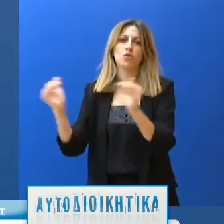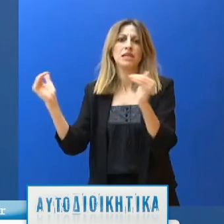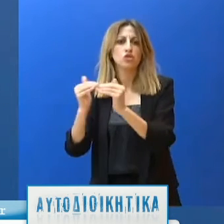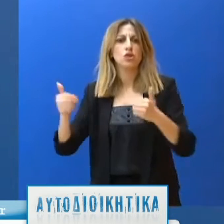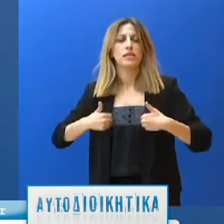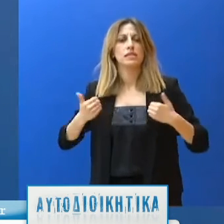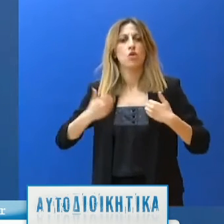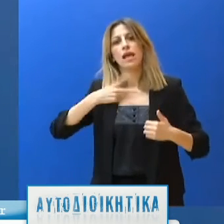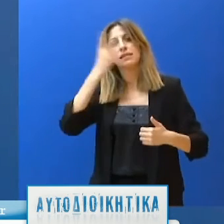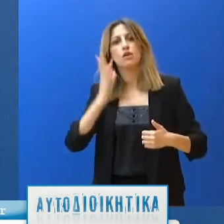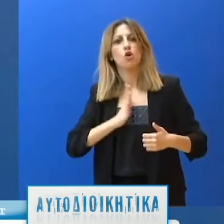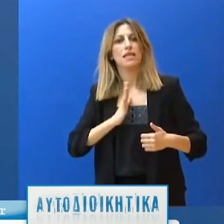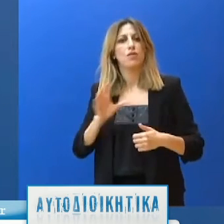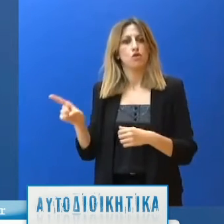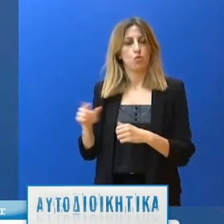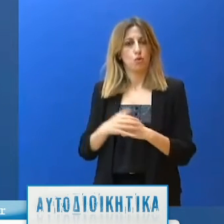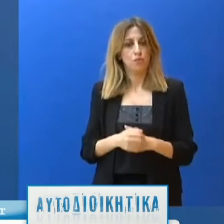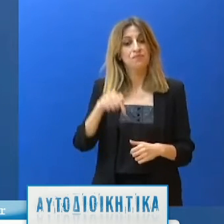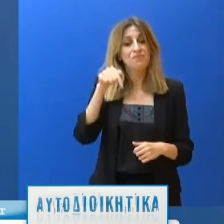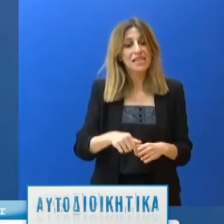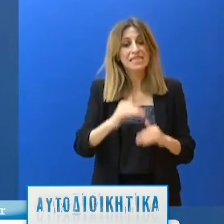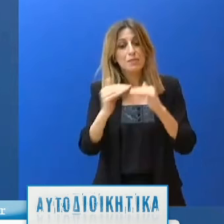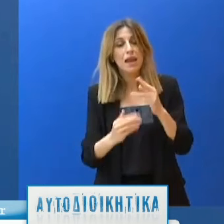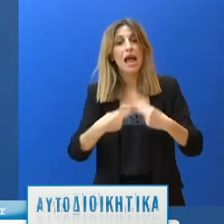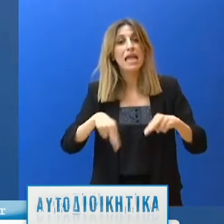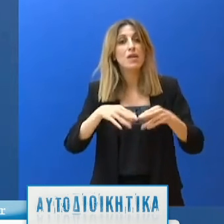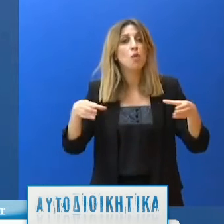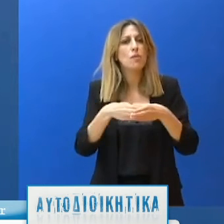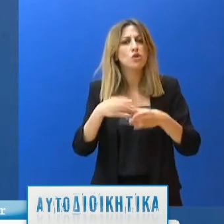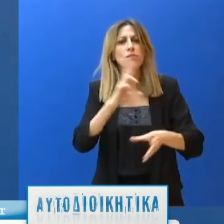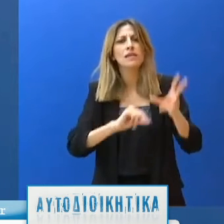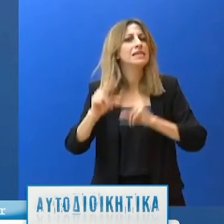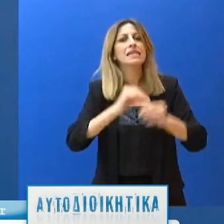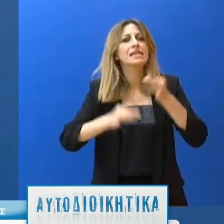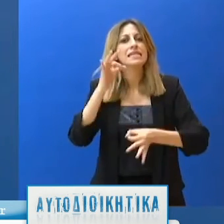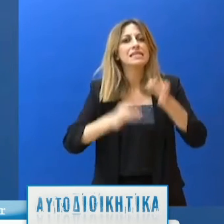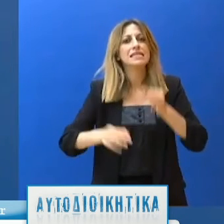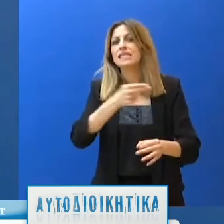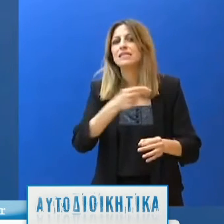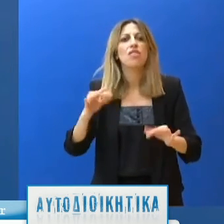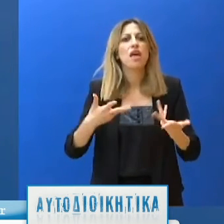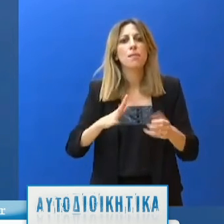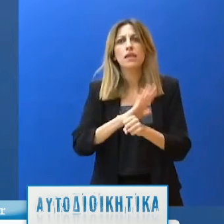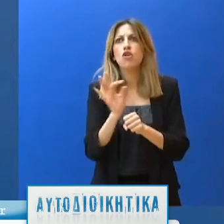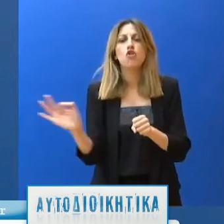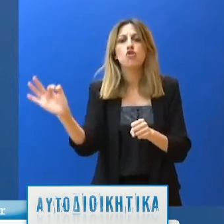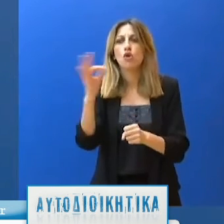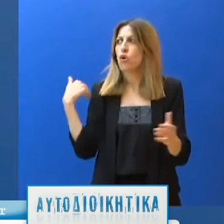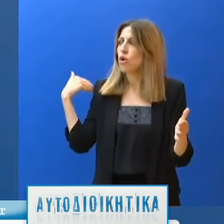Ανθρώπου. Σε αυτή θα συζητηθούν τα προβλήματα που αντιμετώπισαν τα άτομα με αναπηρία στη διάρκεια της κρίσης του